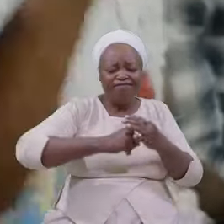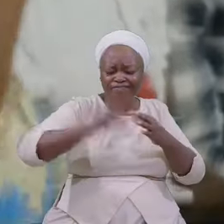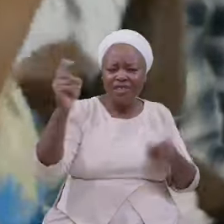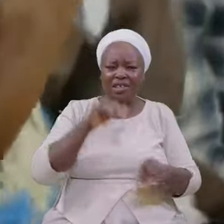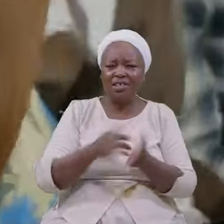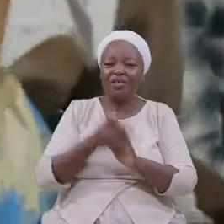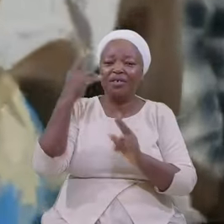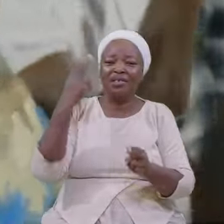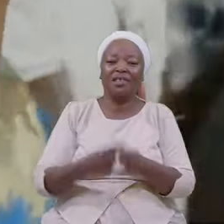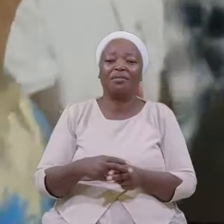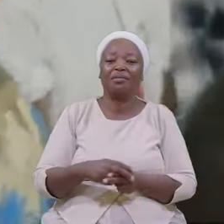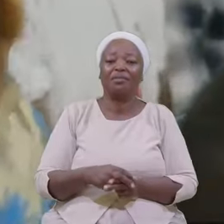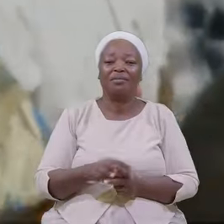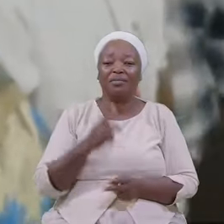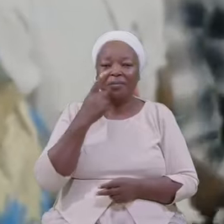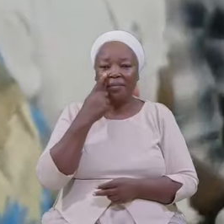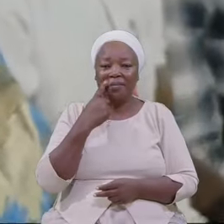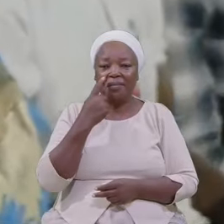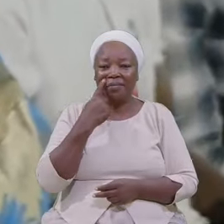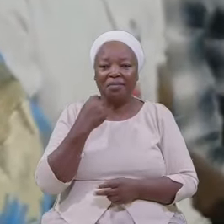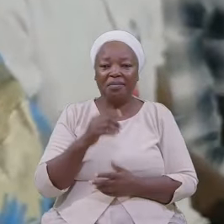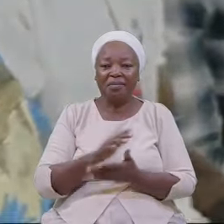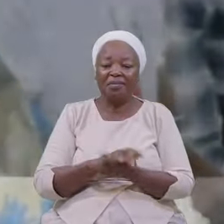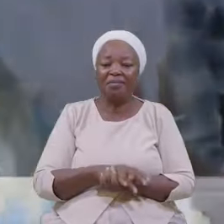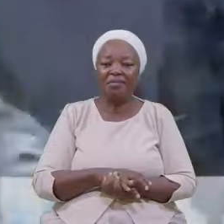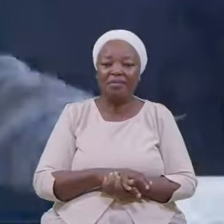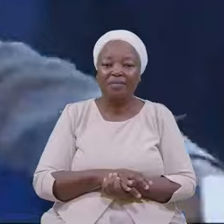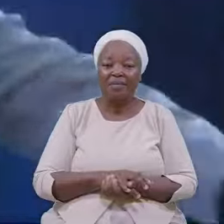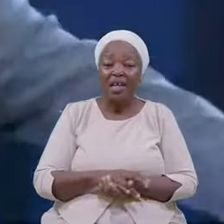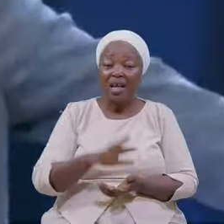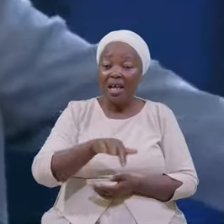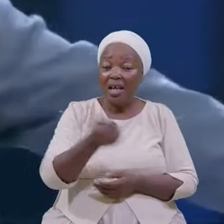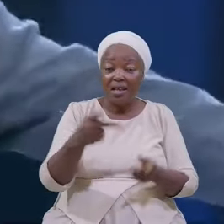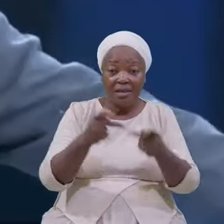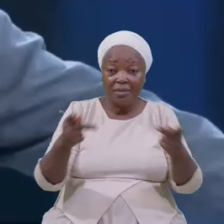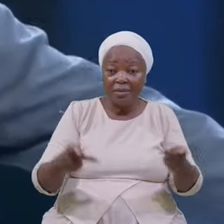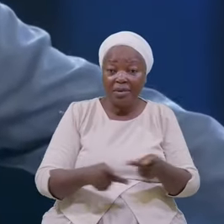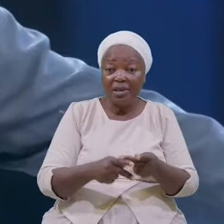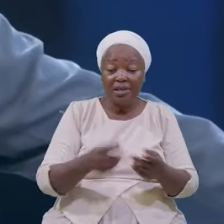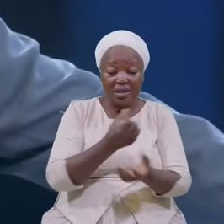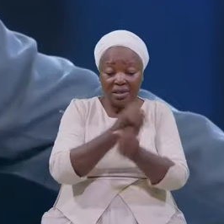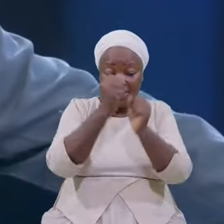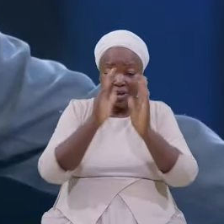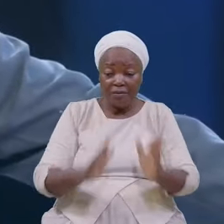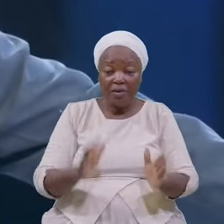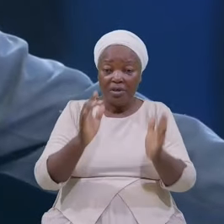Partout où Dr. Jésus réside, toute maladie doit partir.